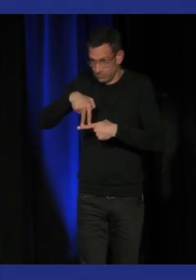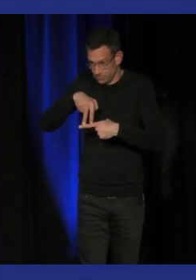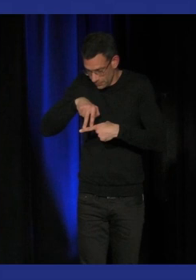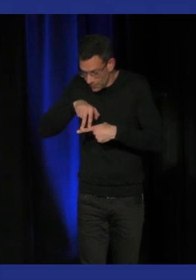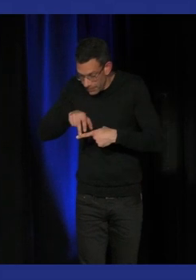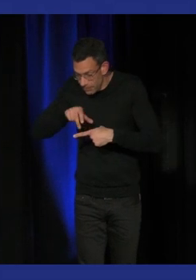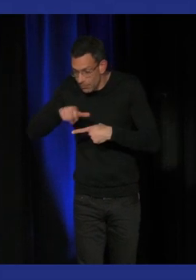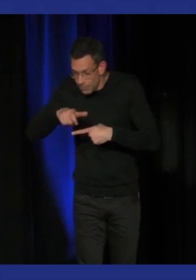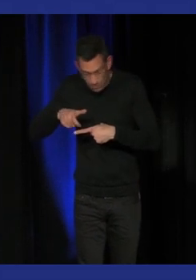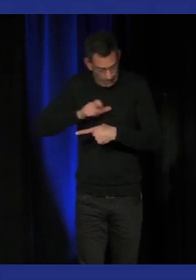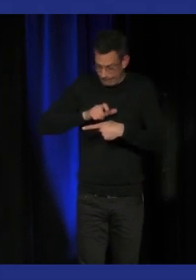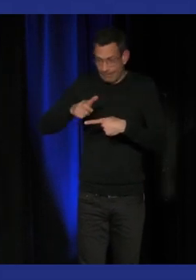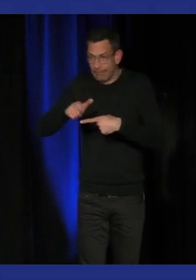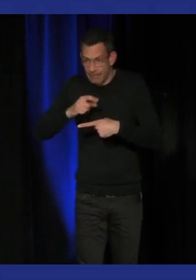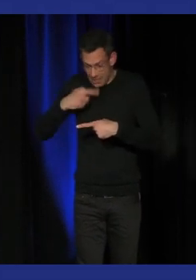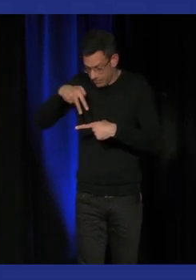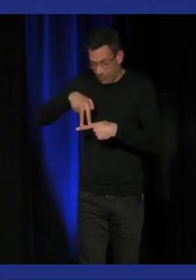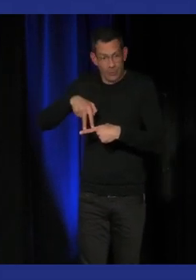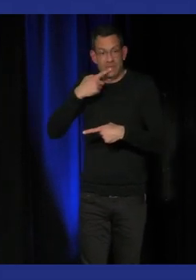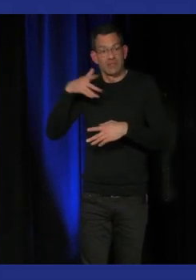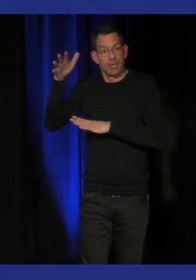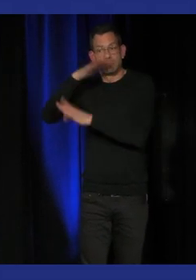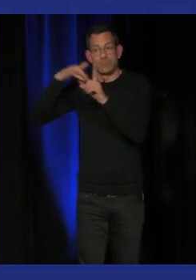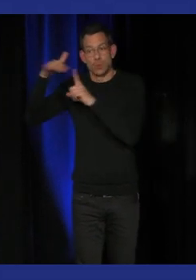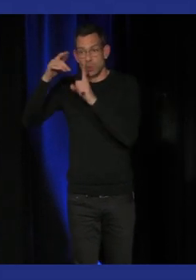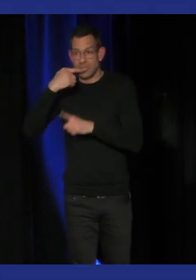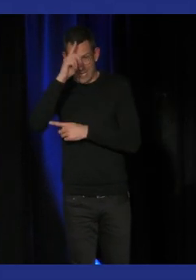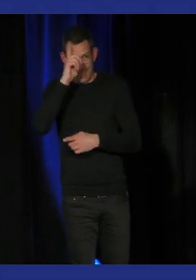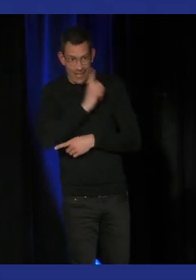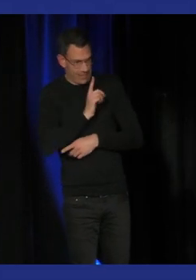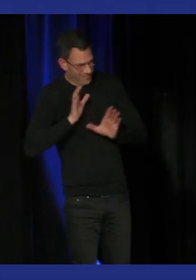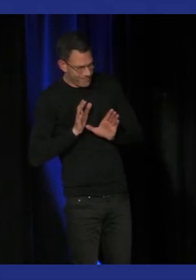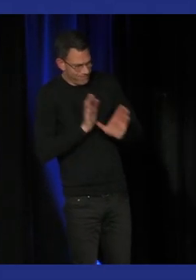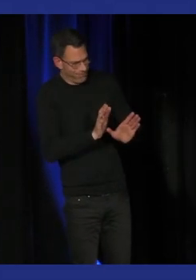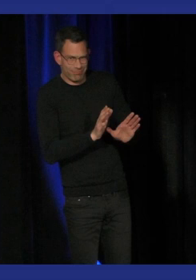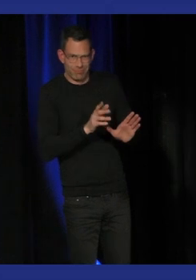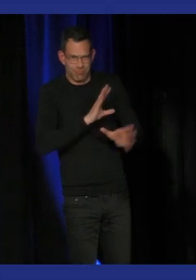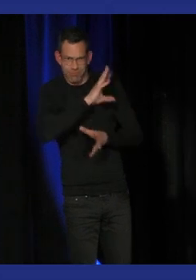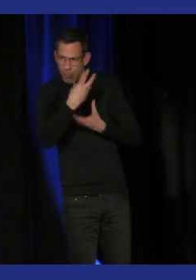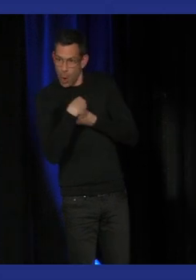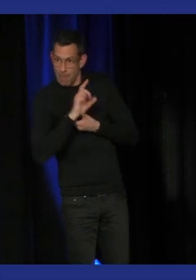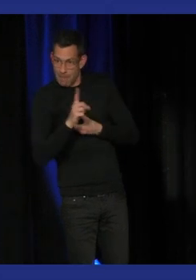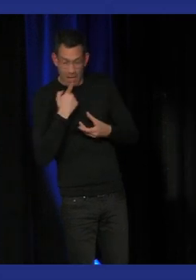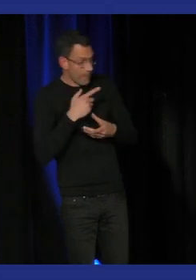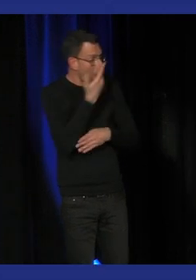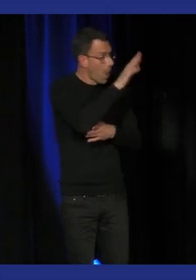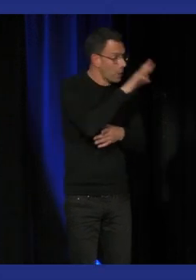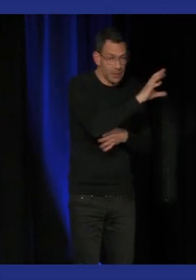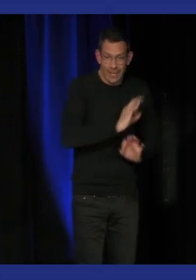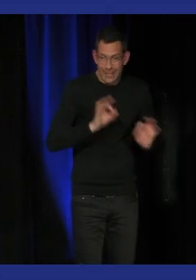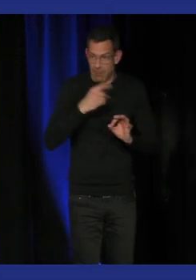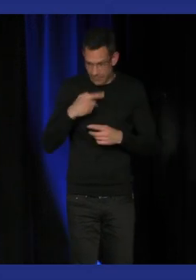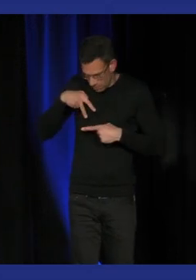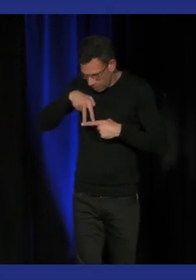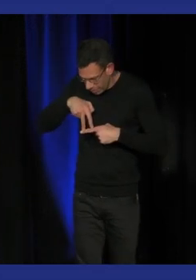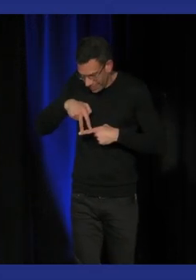dans des limbes sociaux où il est maintenu en dehors du système social formel. Donc l'idée ici à retenir, c'est que la personne en situation